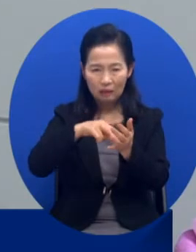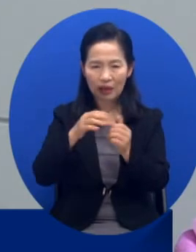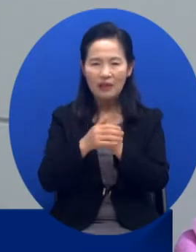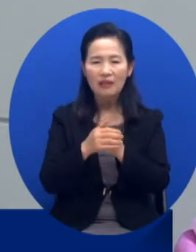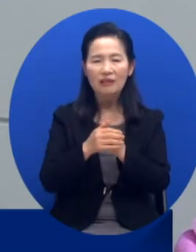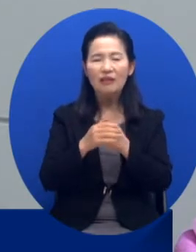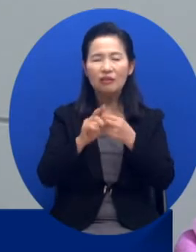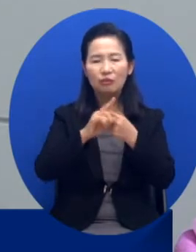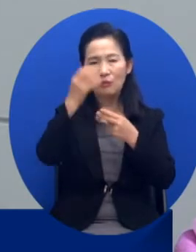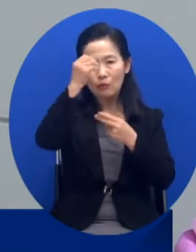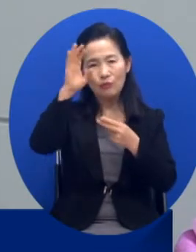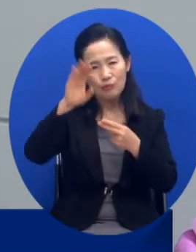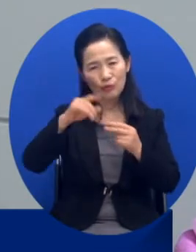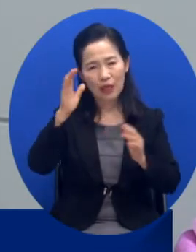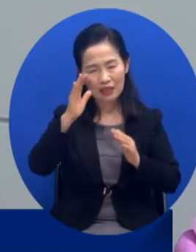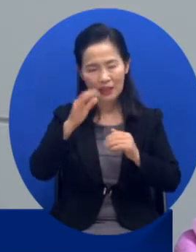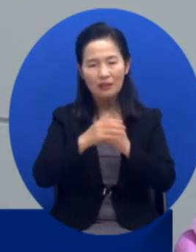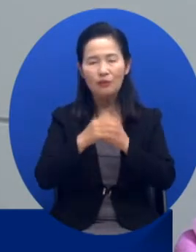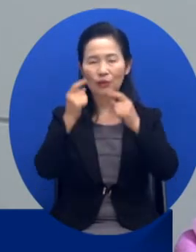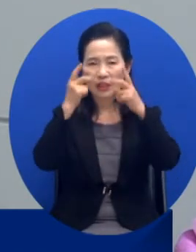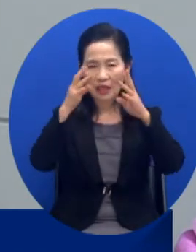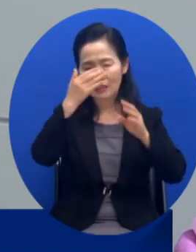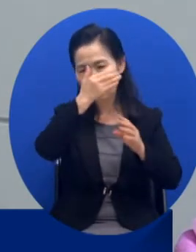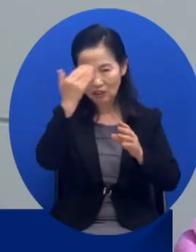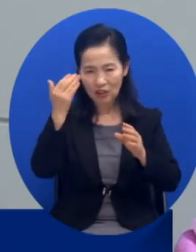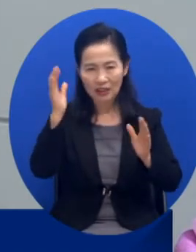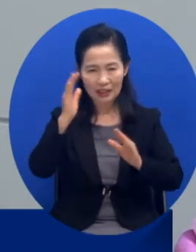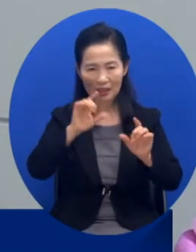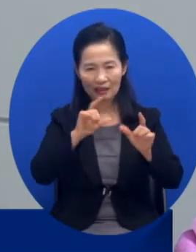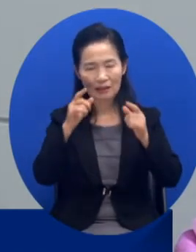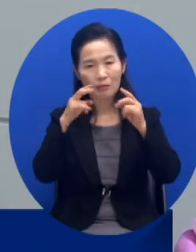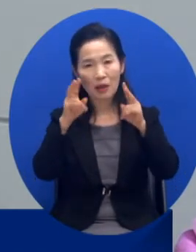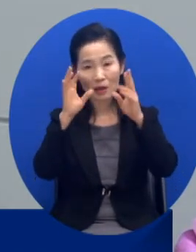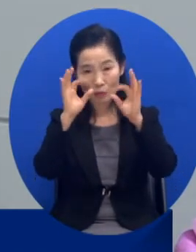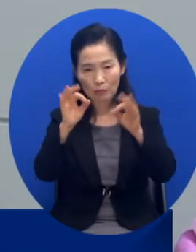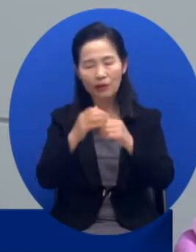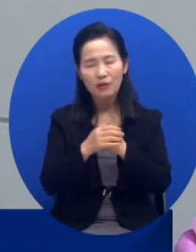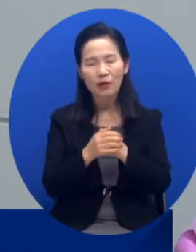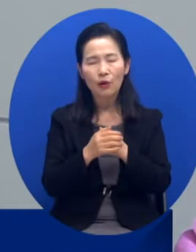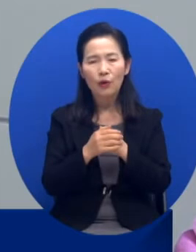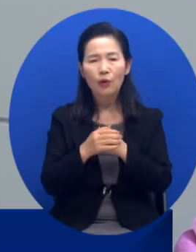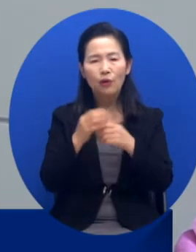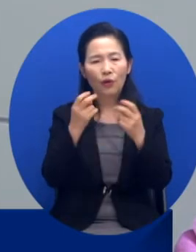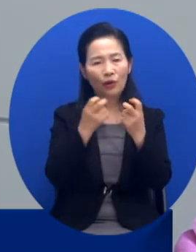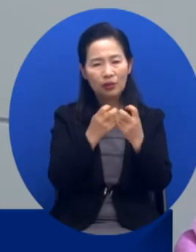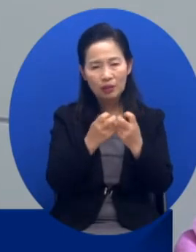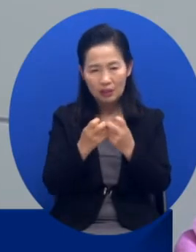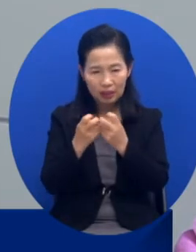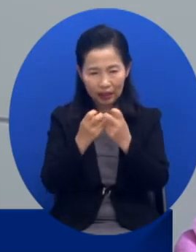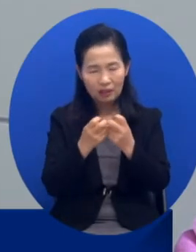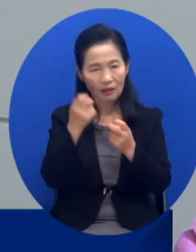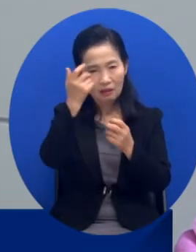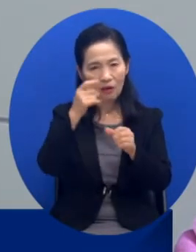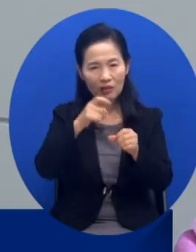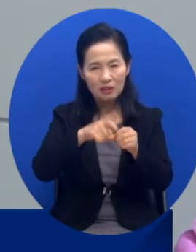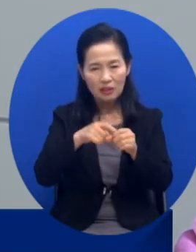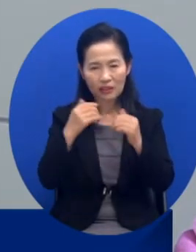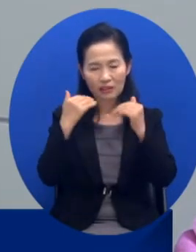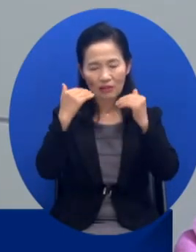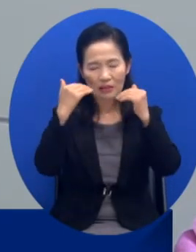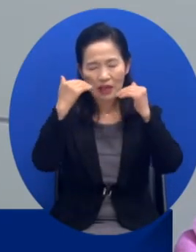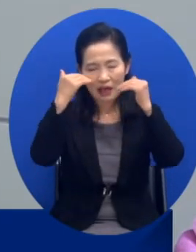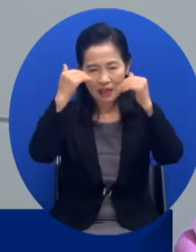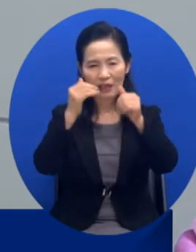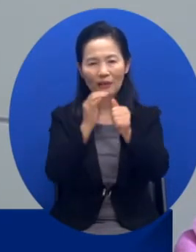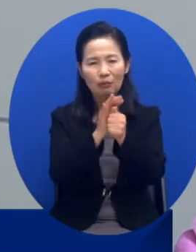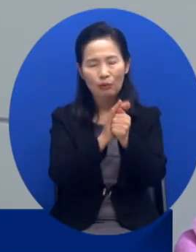중고등부 아이들 그리고 대학 청년부 아이들을 또 바라보면서 어떻게 하면 그들의 영적 성장에 도움을 줄 수